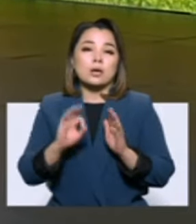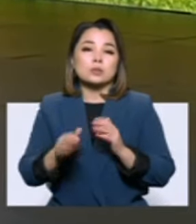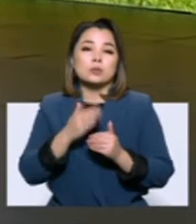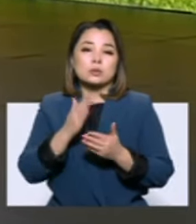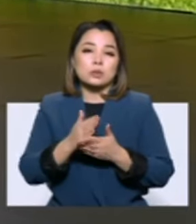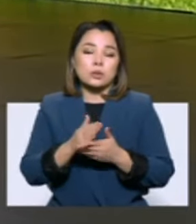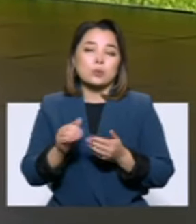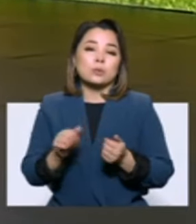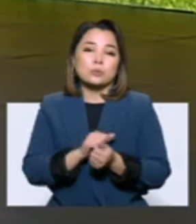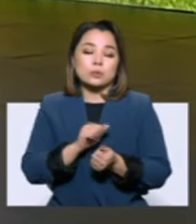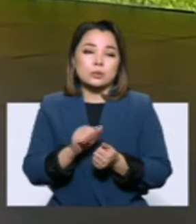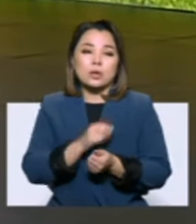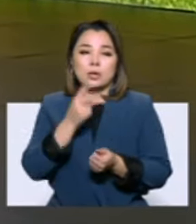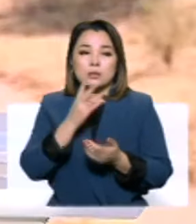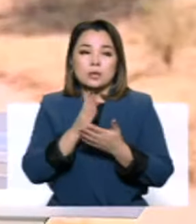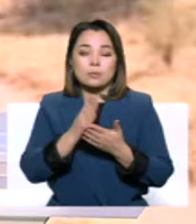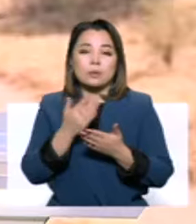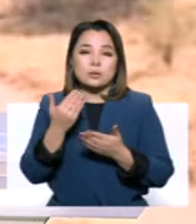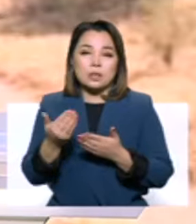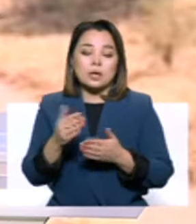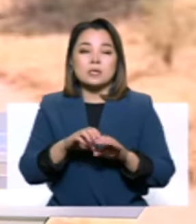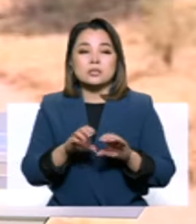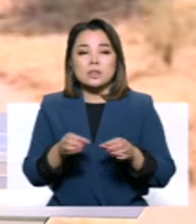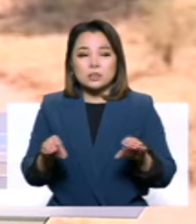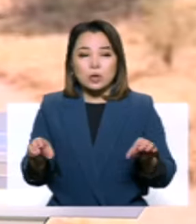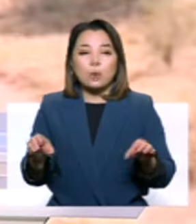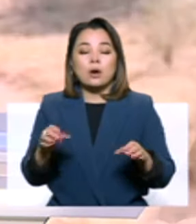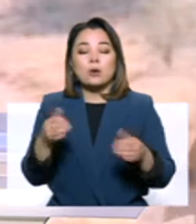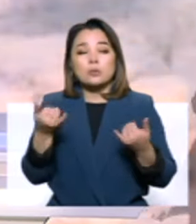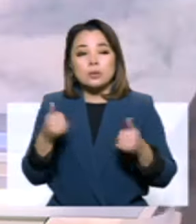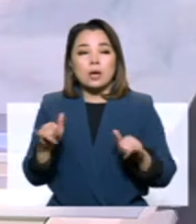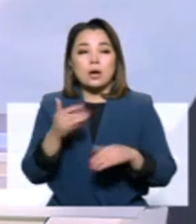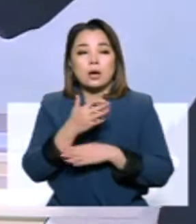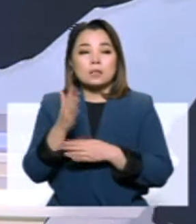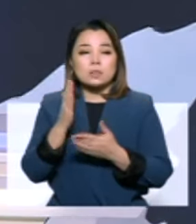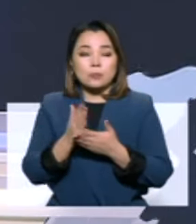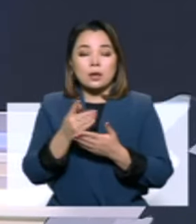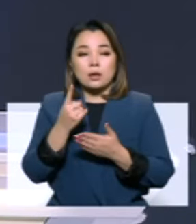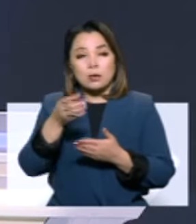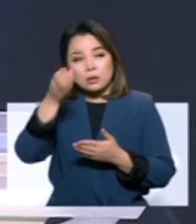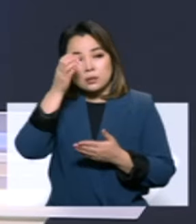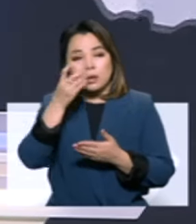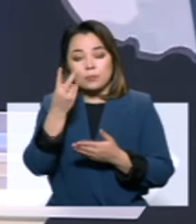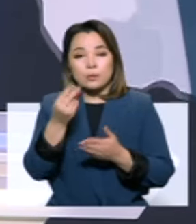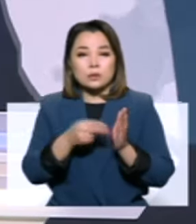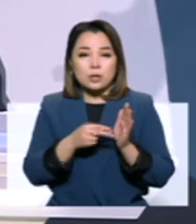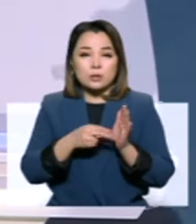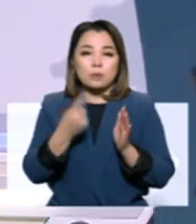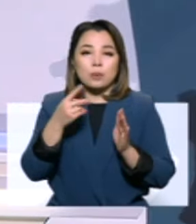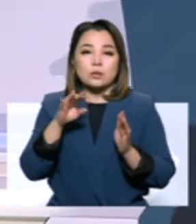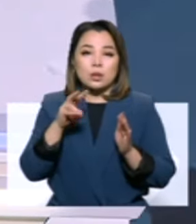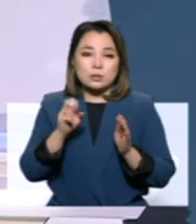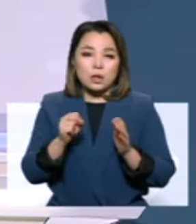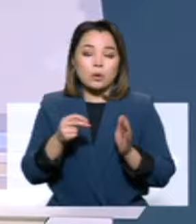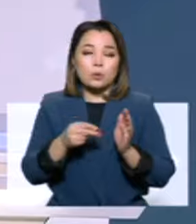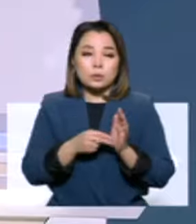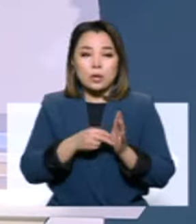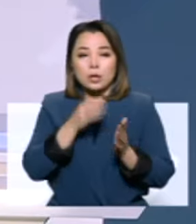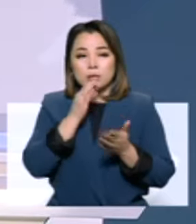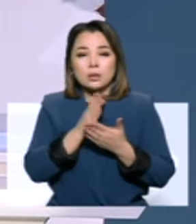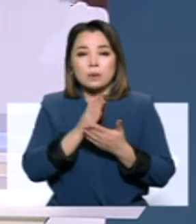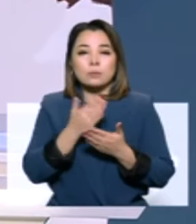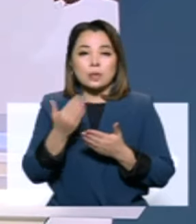шөл және шөлейтті. Сексеуіл деген ғажап ағаш бар. Ғалымдар бір ағашының 4 тонна құмды ұстап тұра алатынын